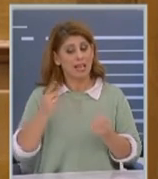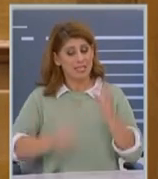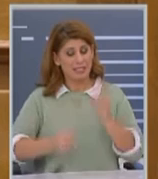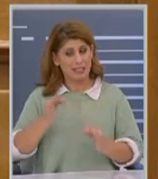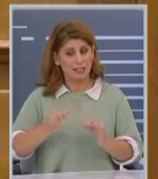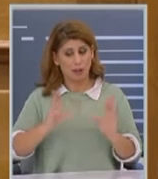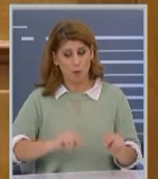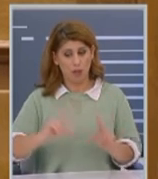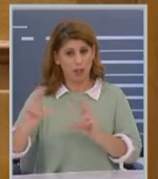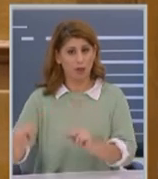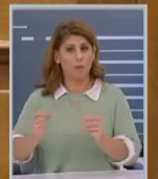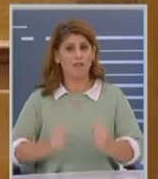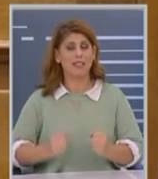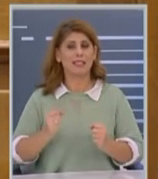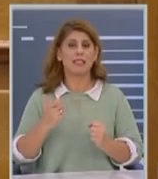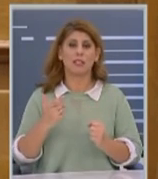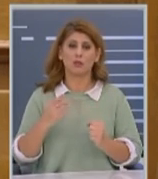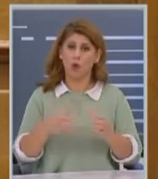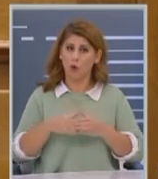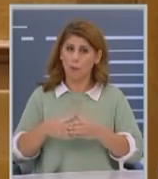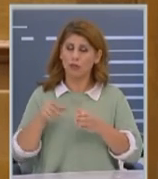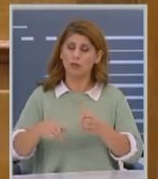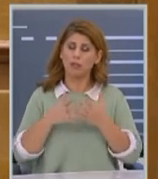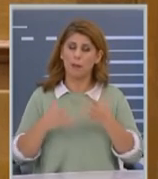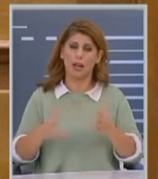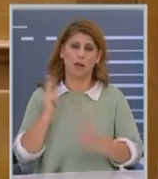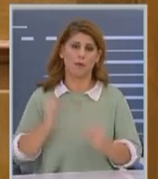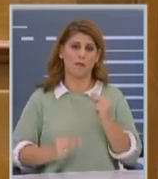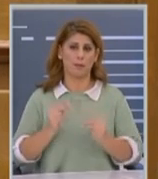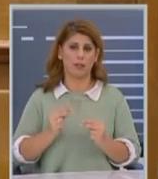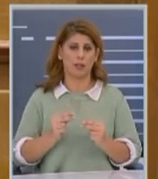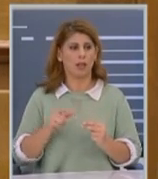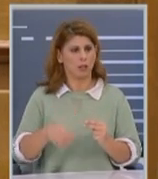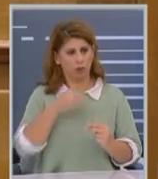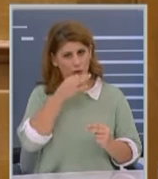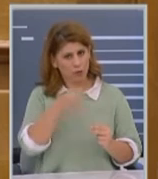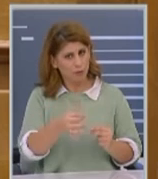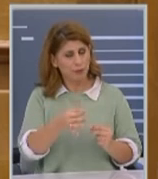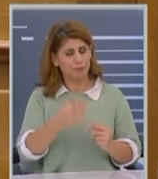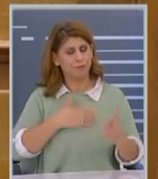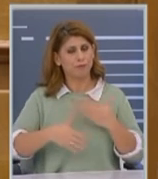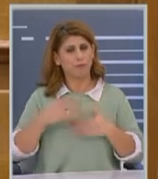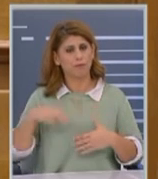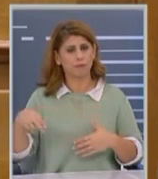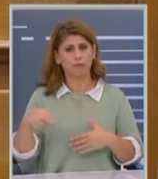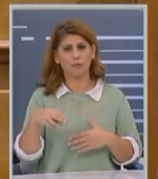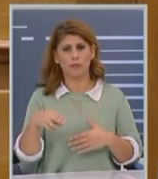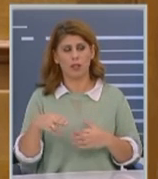από κοινού με βάση τις θέσεις των κομμάτων πάνω σε αυτά τα μεγάλα προβλήματα. Και μια και ανέφερα, αγαπητοί συνάδελφοι, για